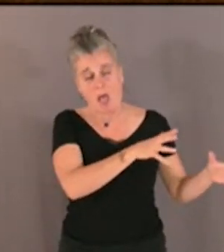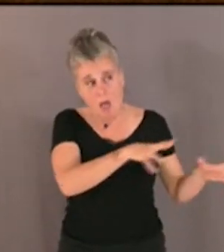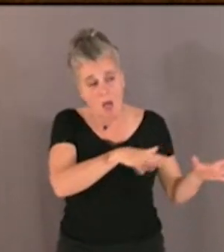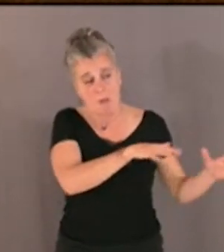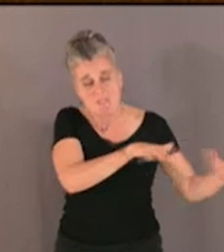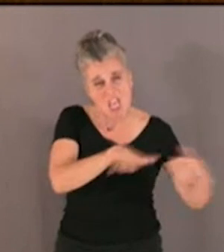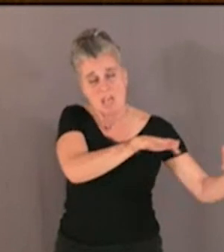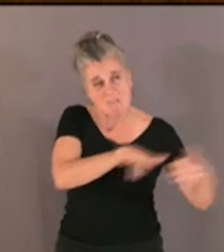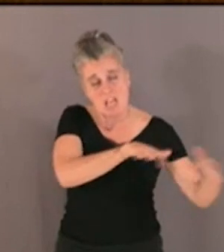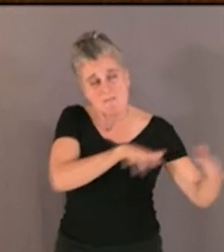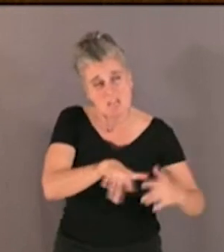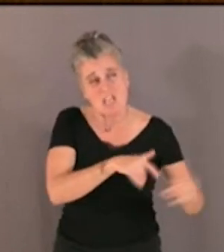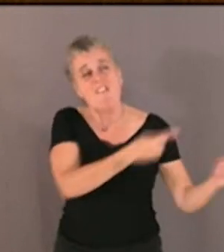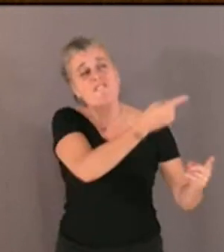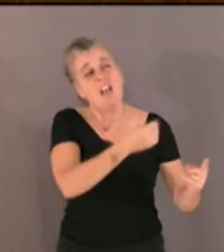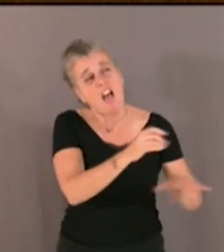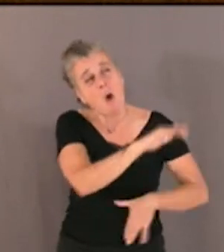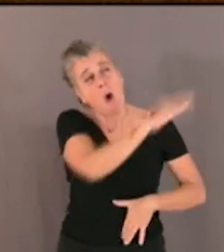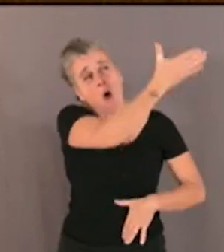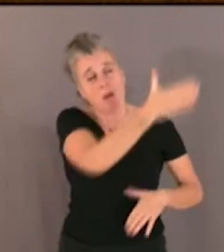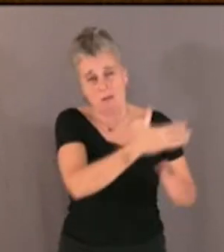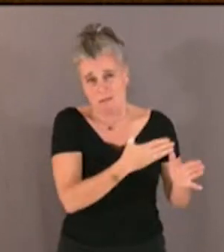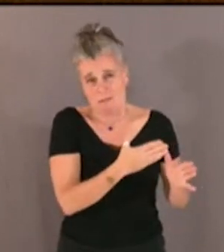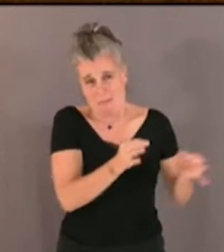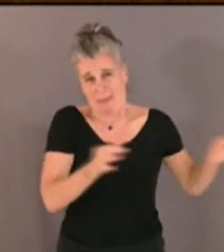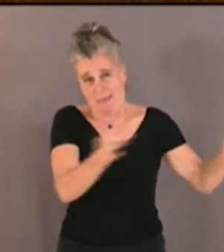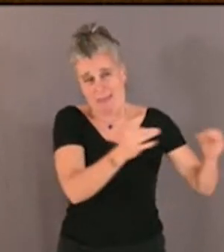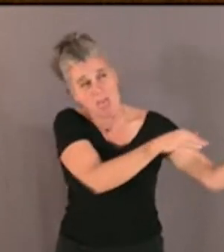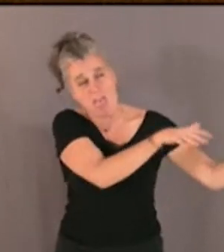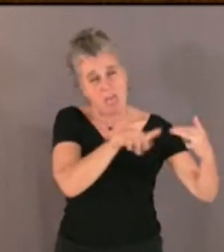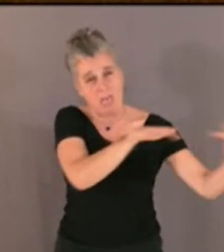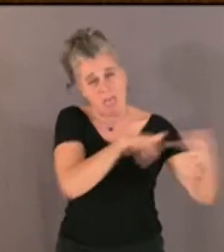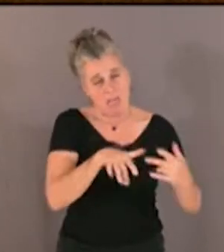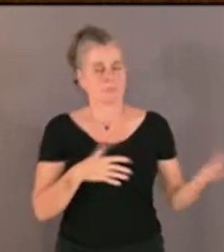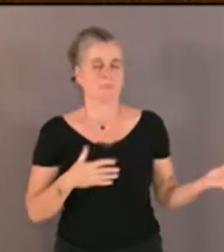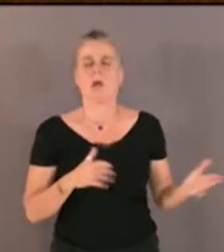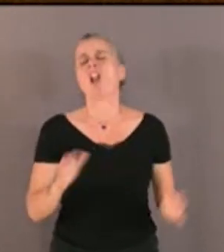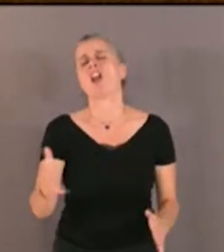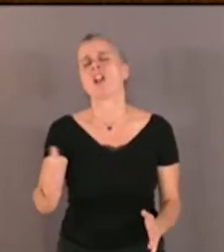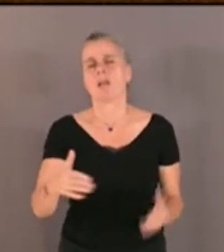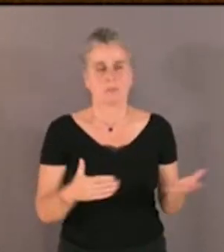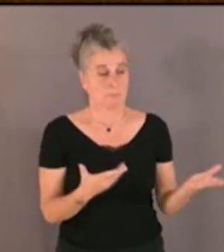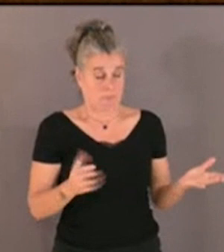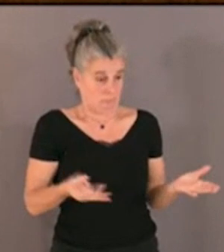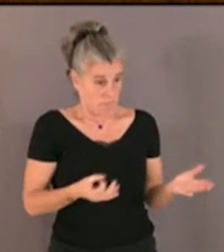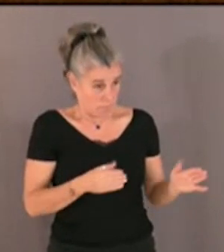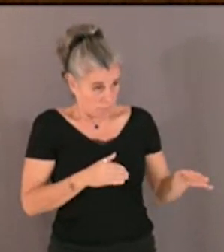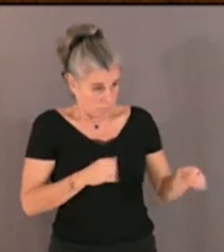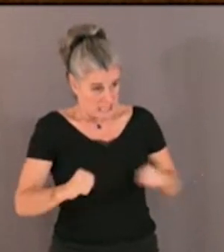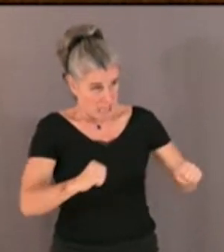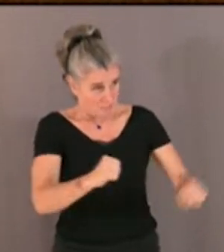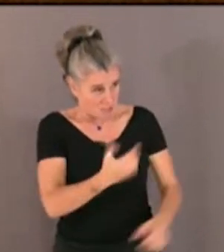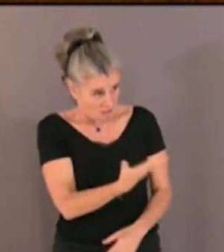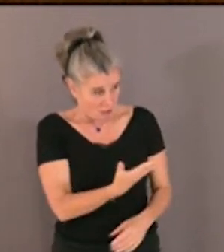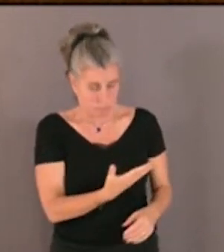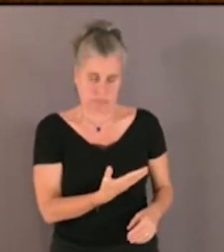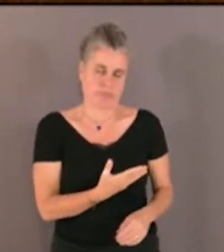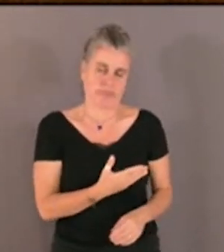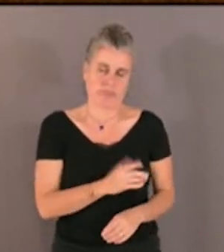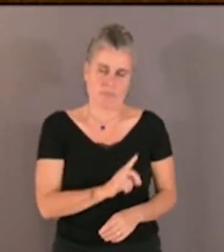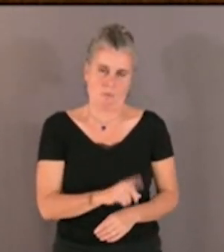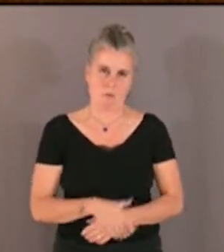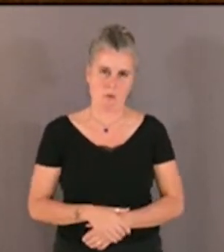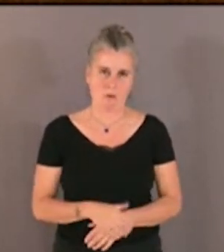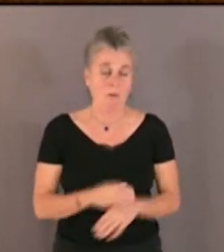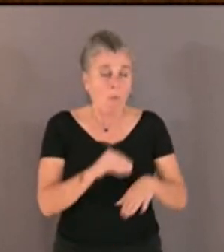en reparlerons dans les rapports suivants. Il n'y a rien ou quasiment rien de dynamique dans